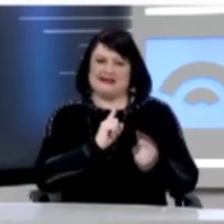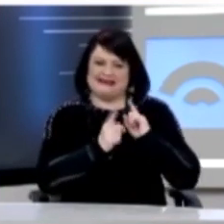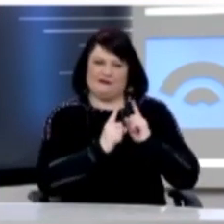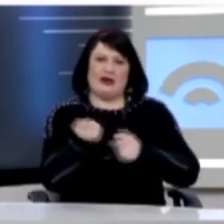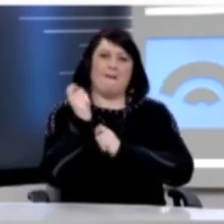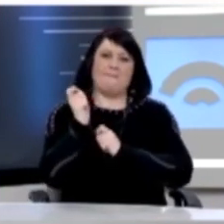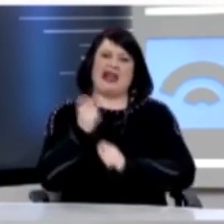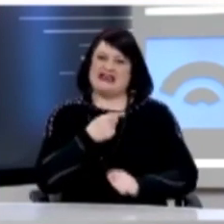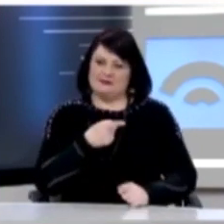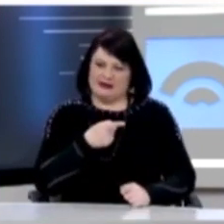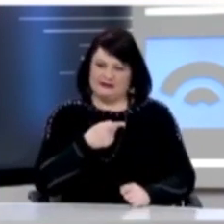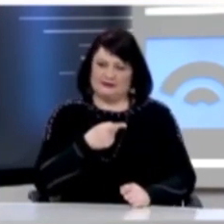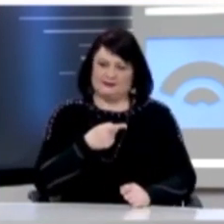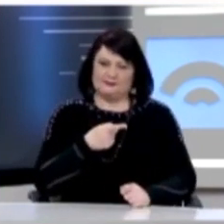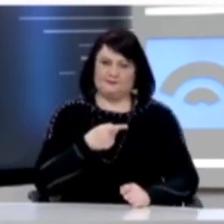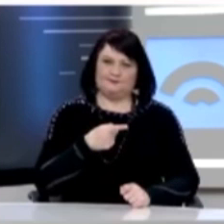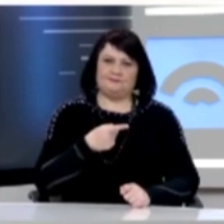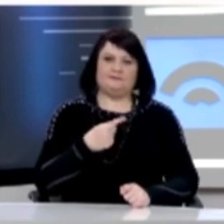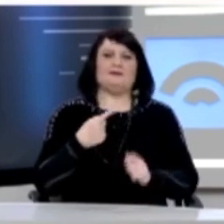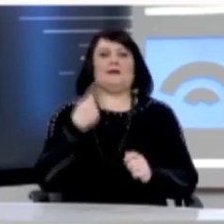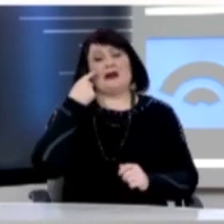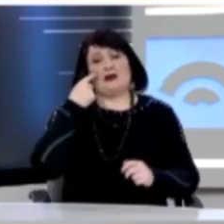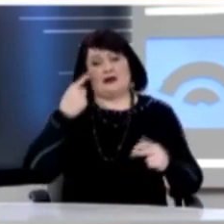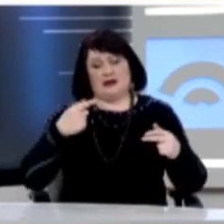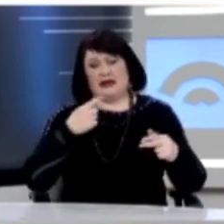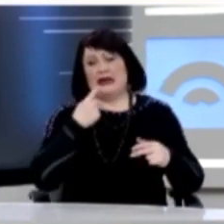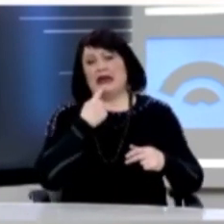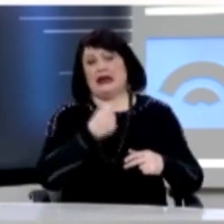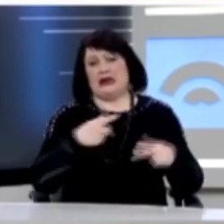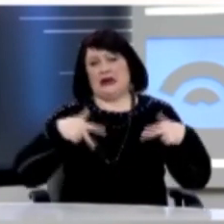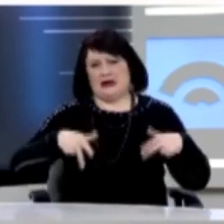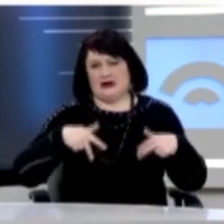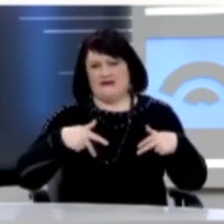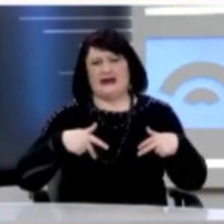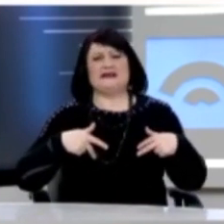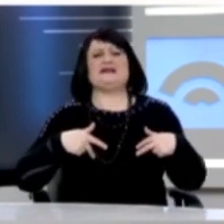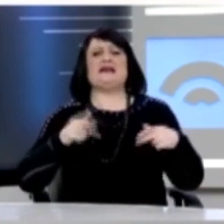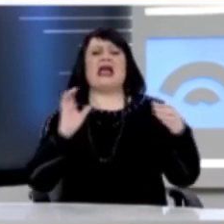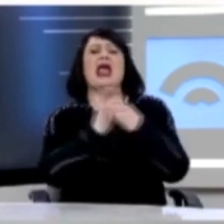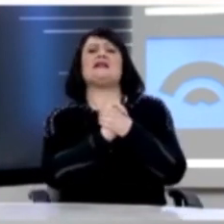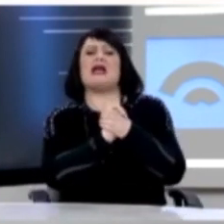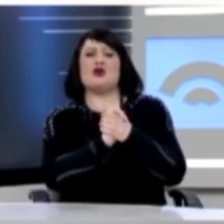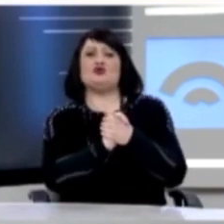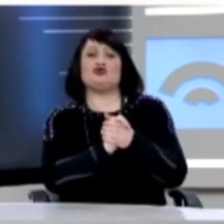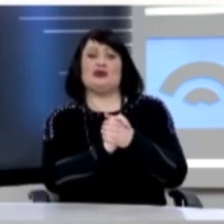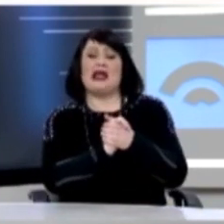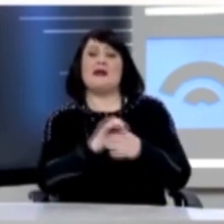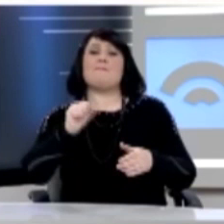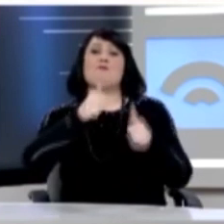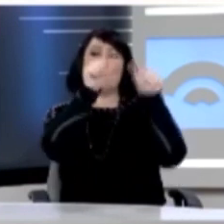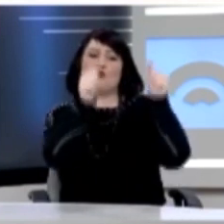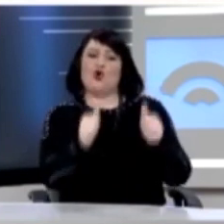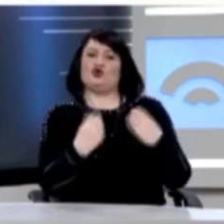των Πρεσπών πλασάρεται από την κυβέρνηση και όλους τους εταίρους της ως πρότυπο για